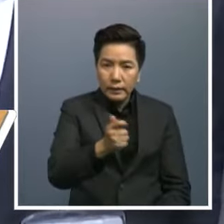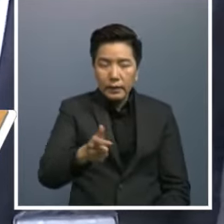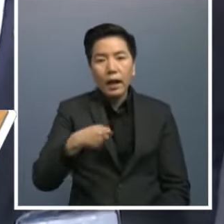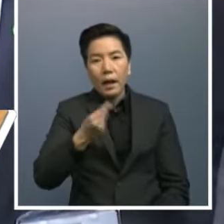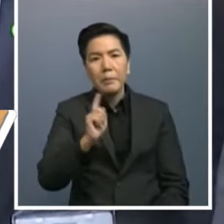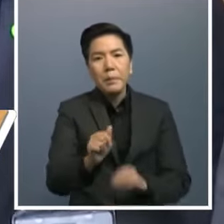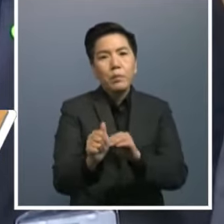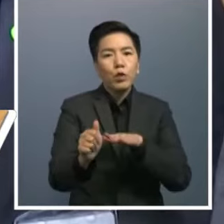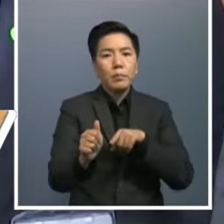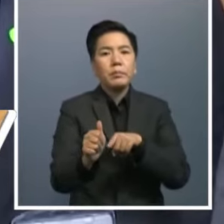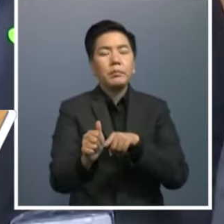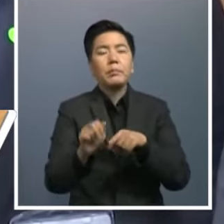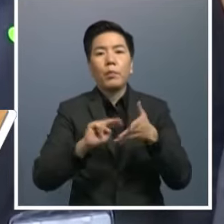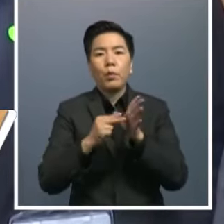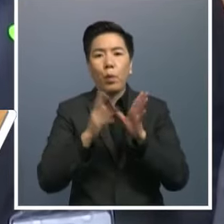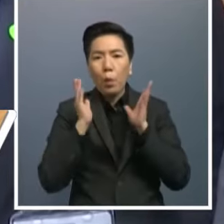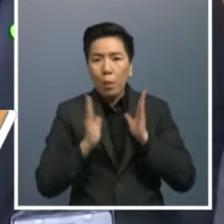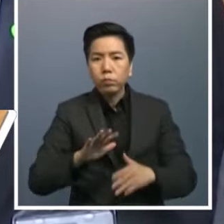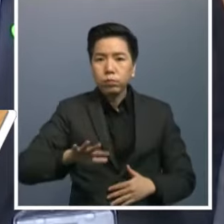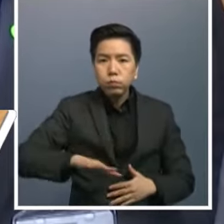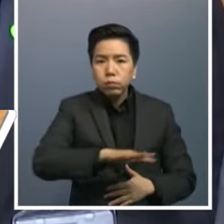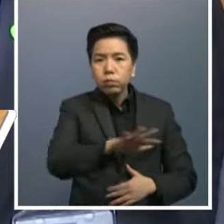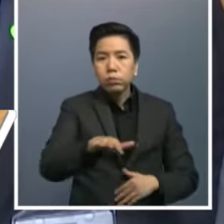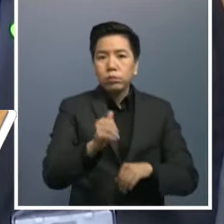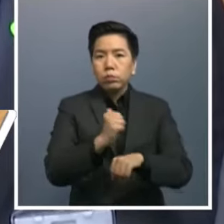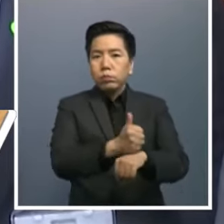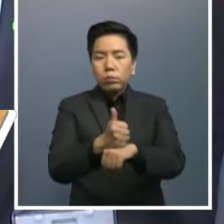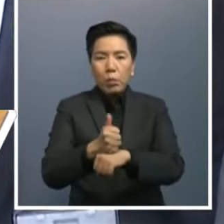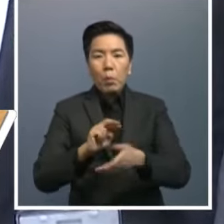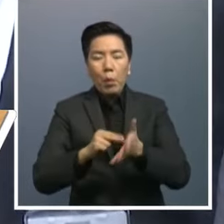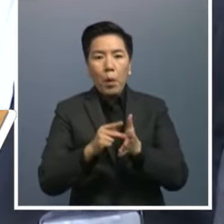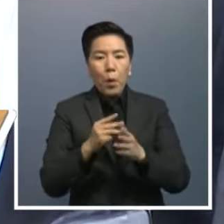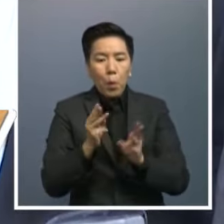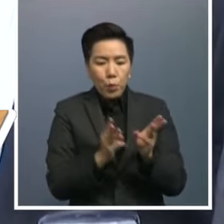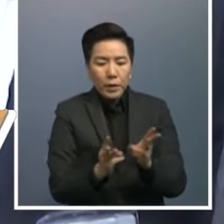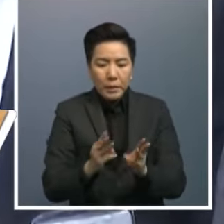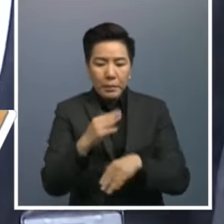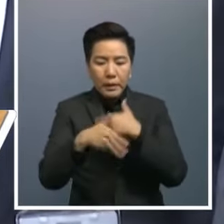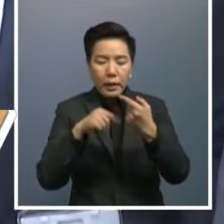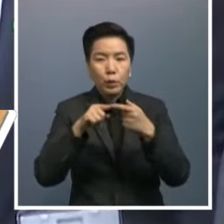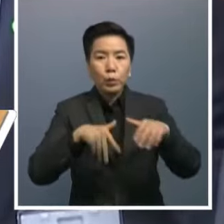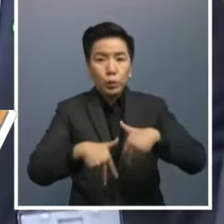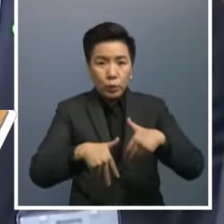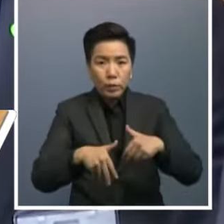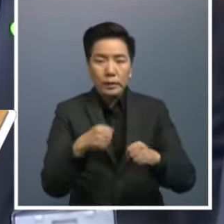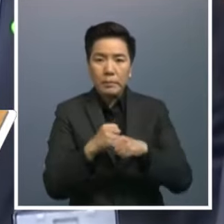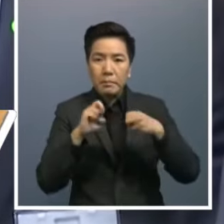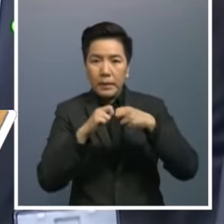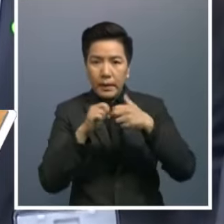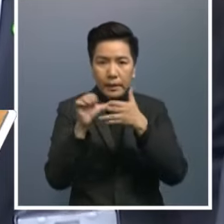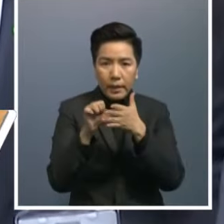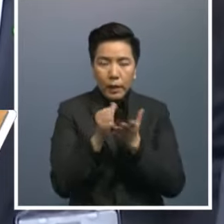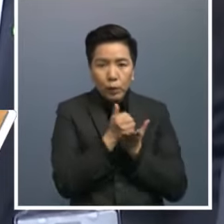ที่เป็นผู้นำชุมชนโดยกล่าวว่าบุคคลเหล่านี้ถือว่าเป็นกลไกสำคัญในการพัฒนาชุมชนและแก้ไขปัญหาต่างๆที่เกิดขึ้นภายในชุม